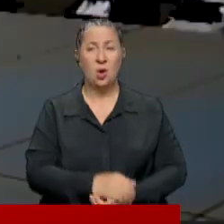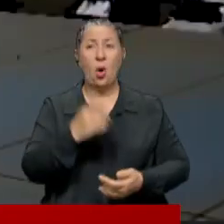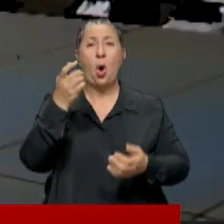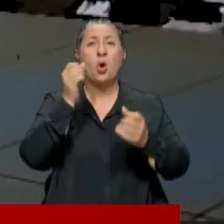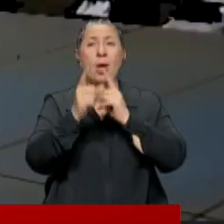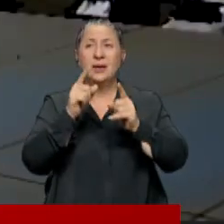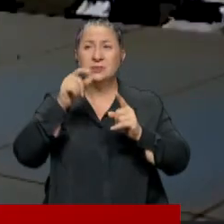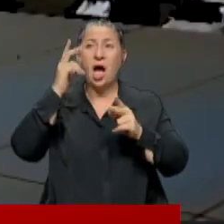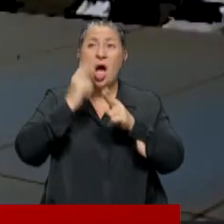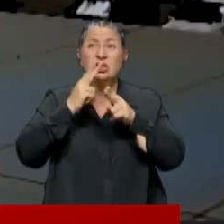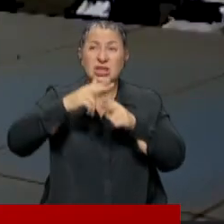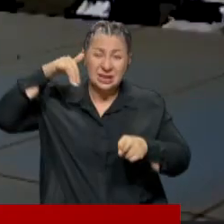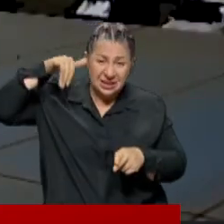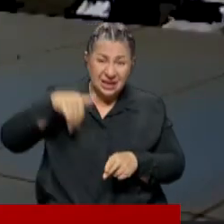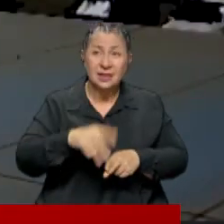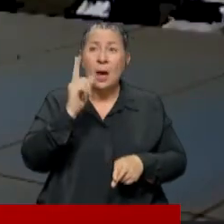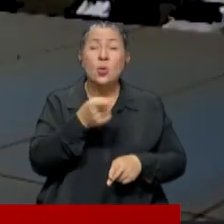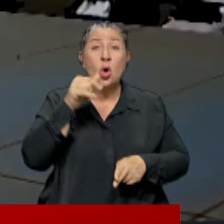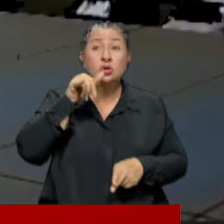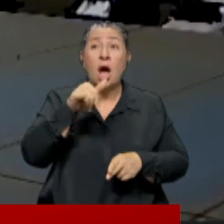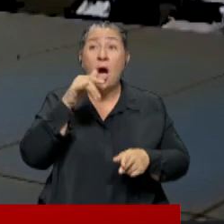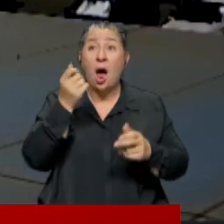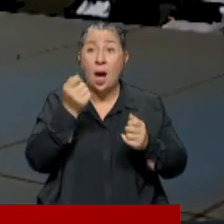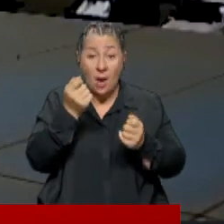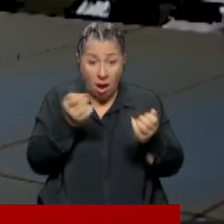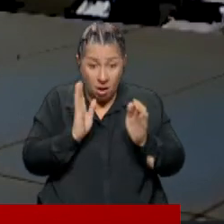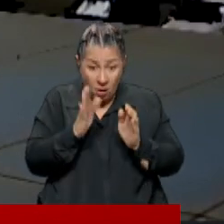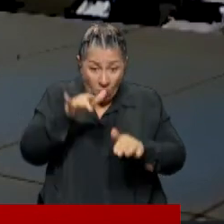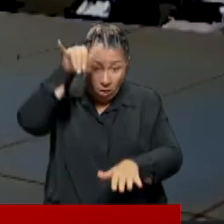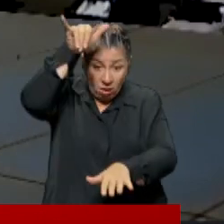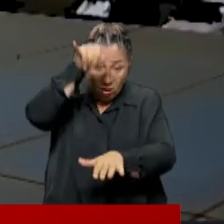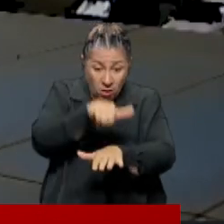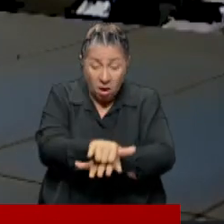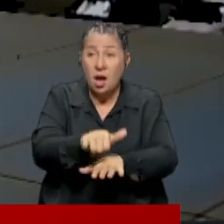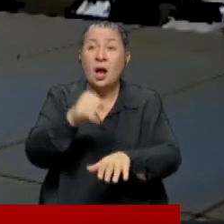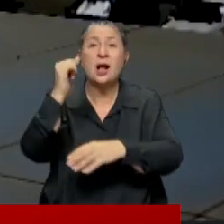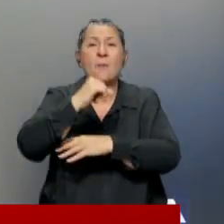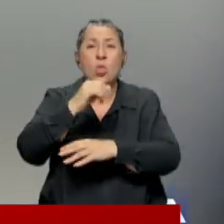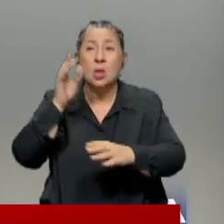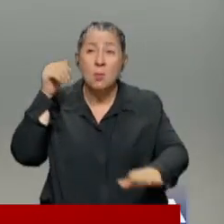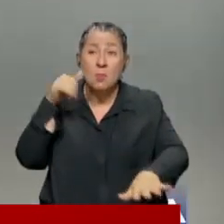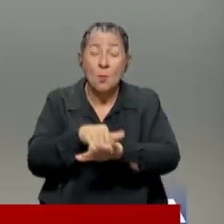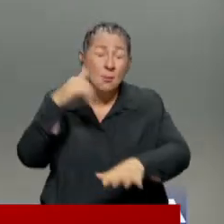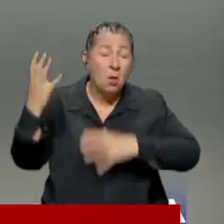Otoyola acil iniş yapmak isteyen tek motorlu uçak araçların ortasına düştü. Kamyonete çarpıp alev aldı.